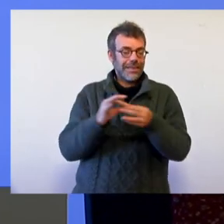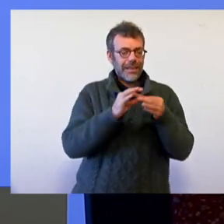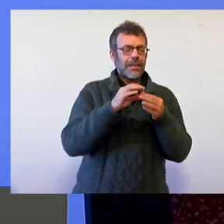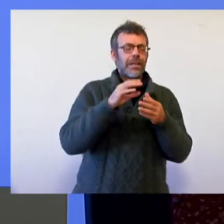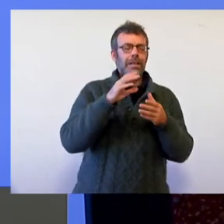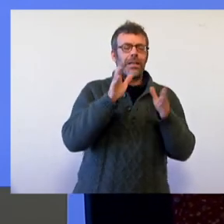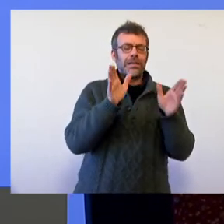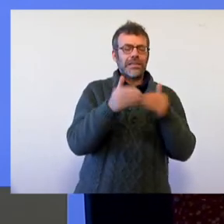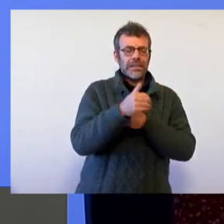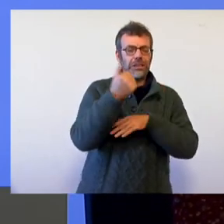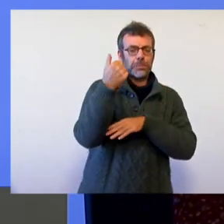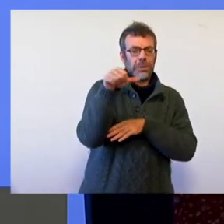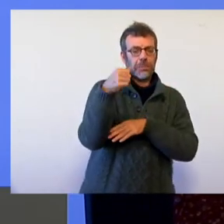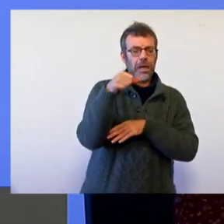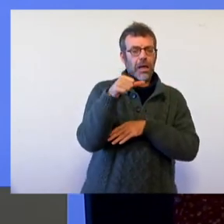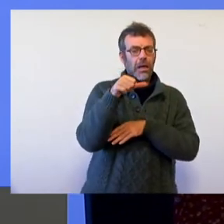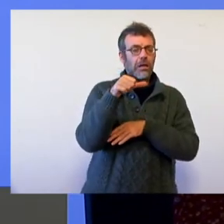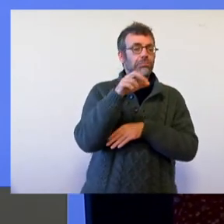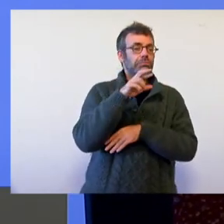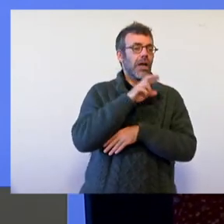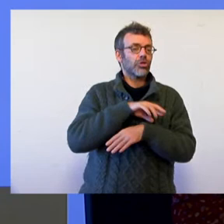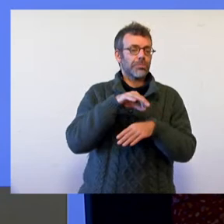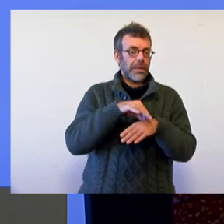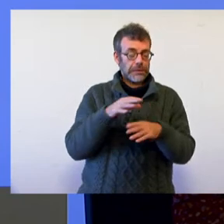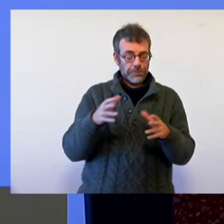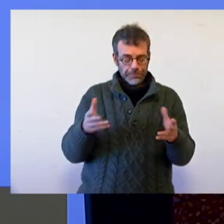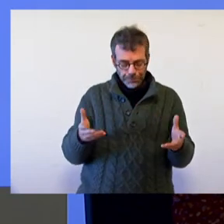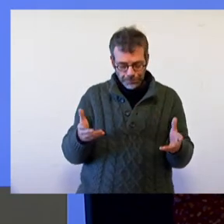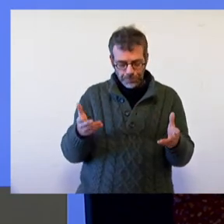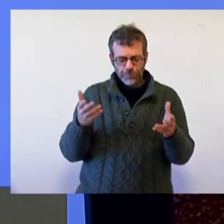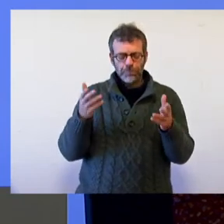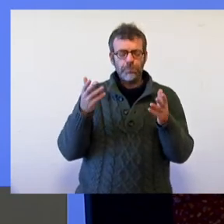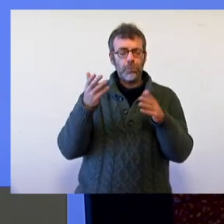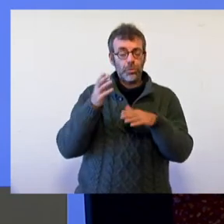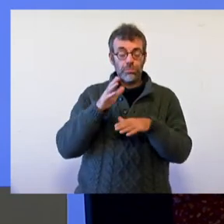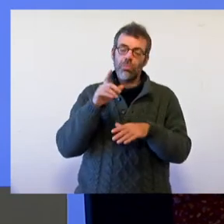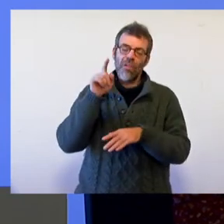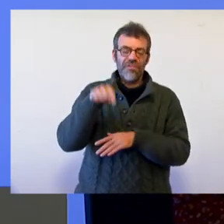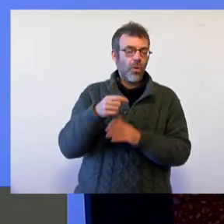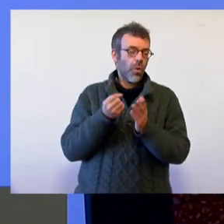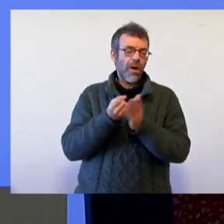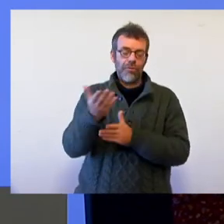important. Nous avons, et ça doit être dit ici,